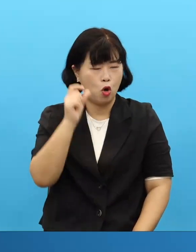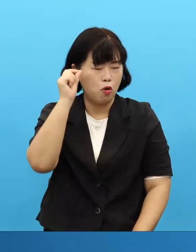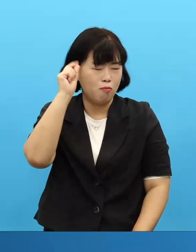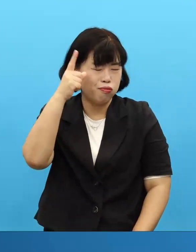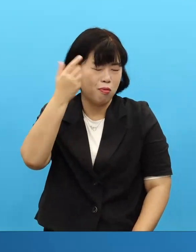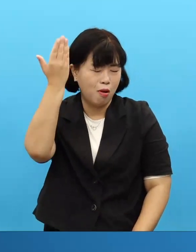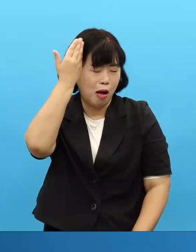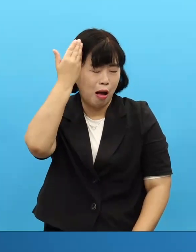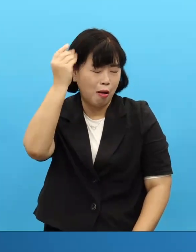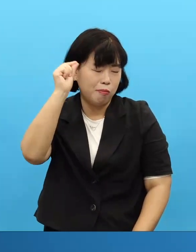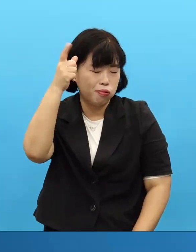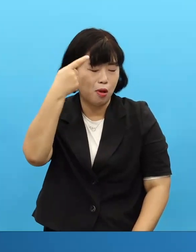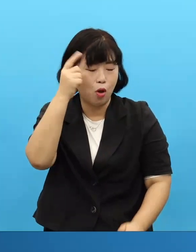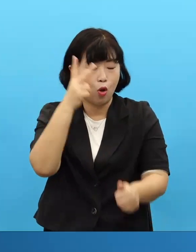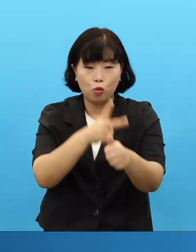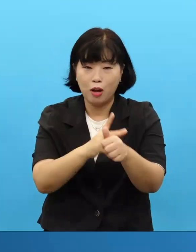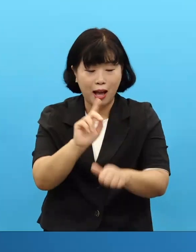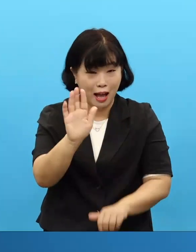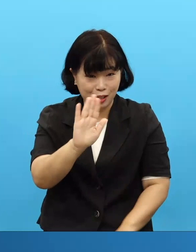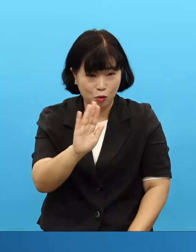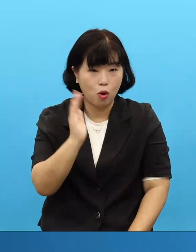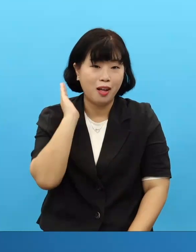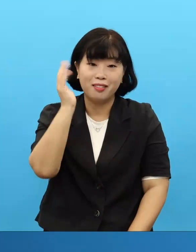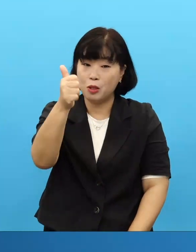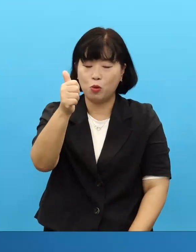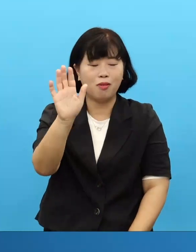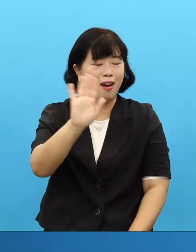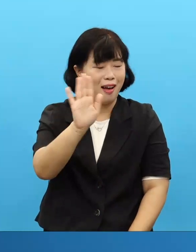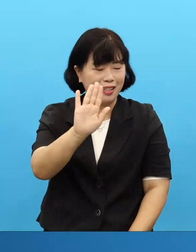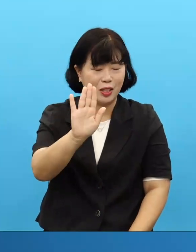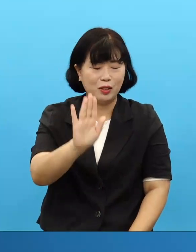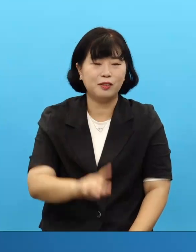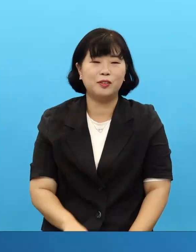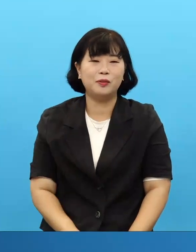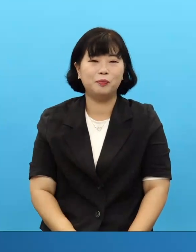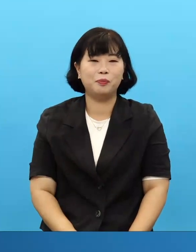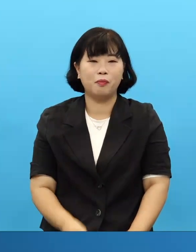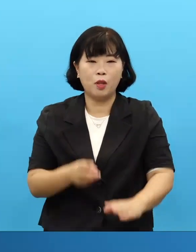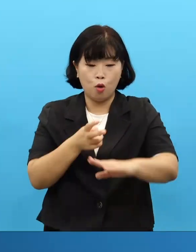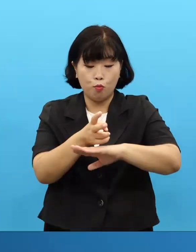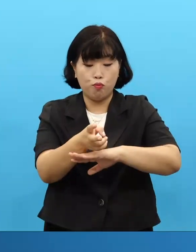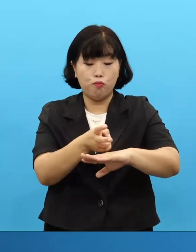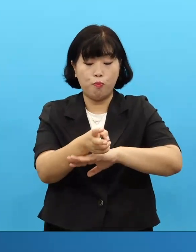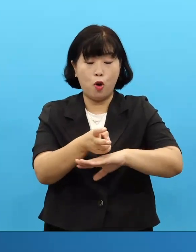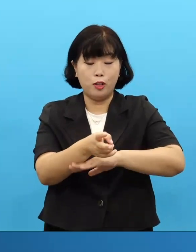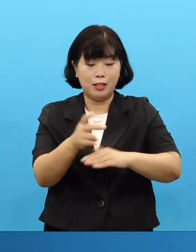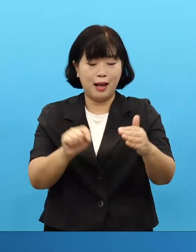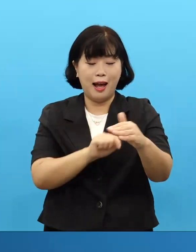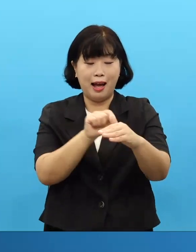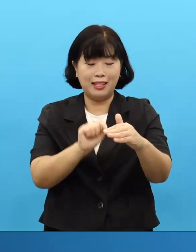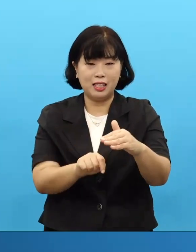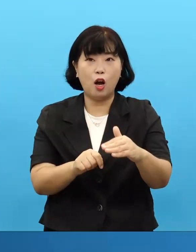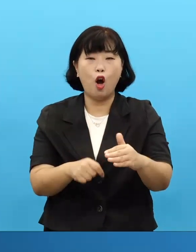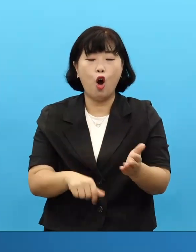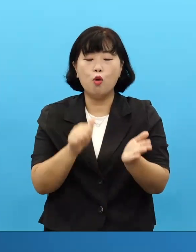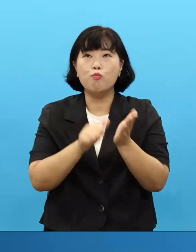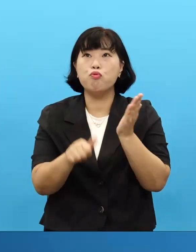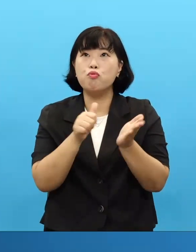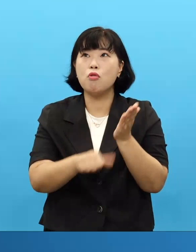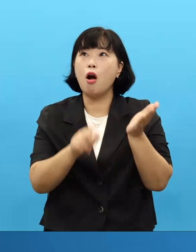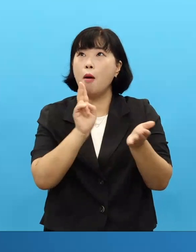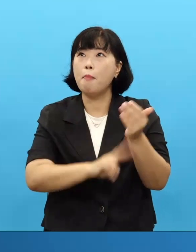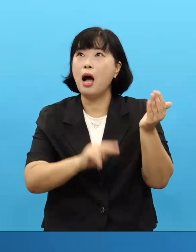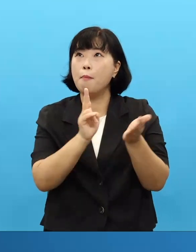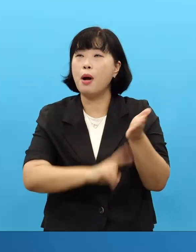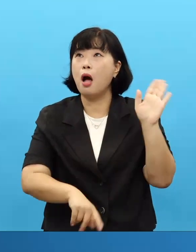even professors. 버스 안에서요. 물건 파는 사람. I really respect the people. 저는 진짜